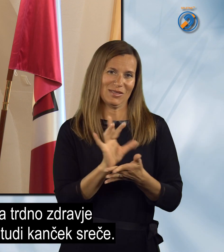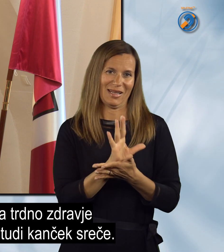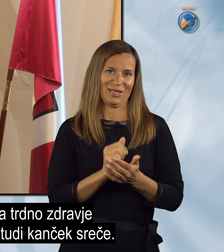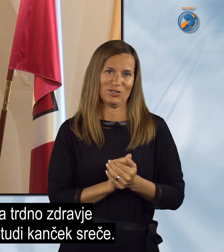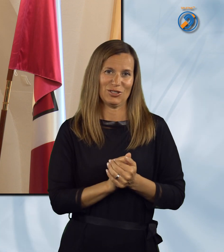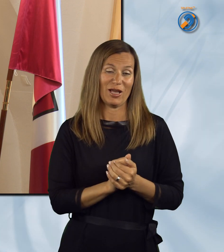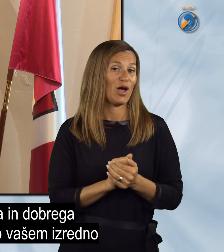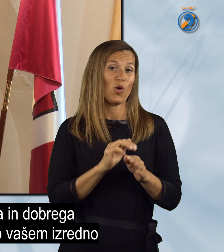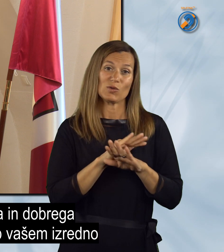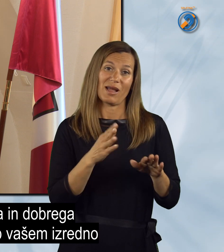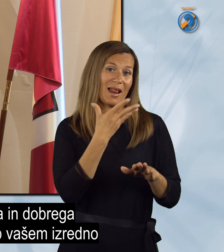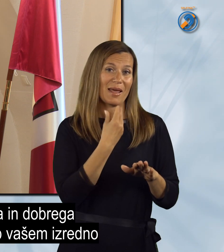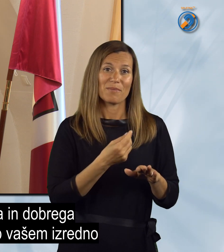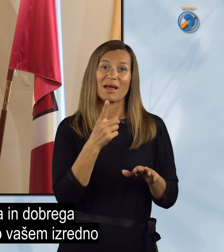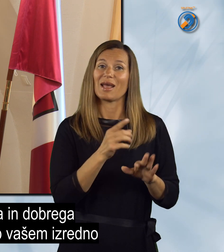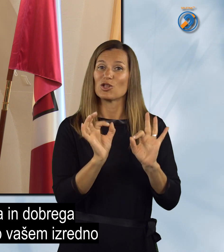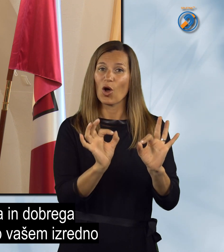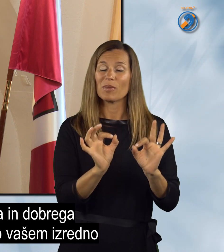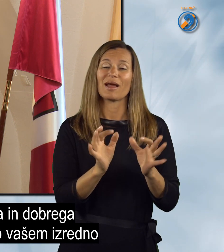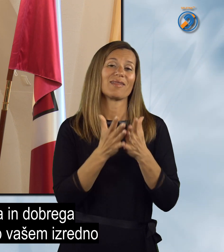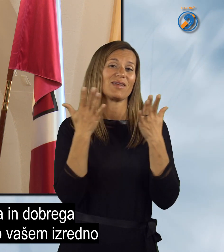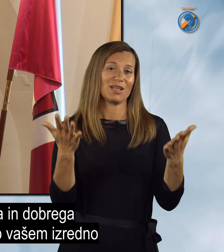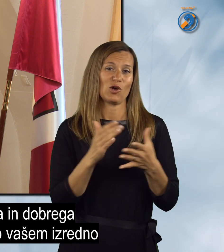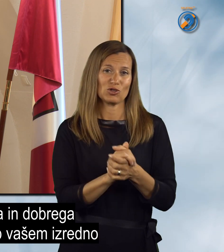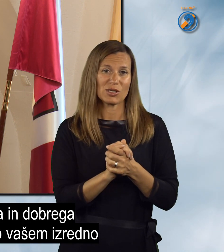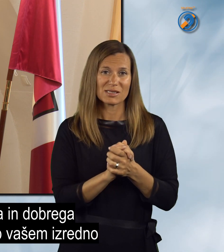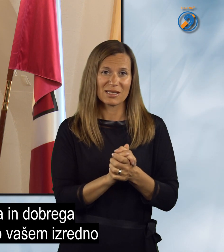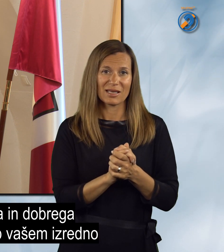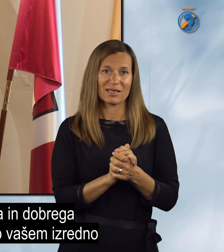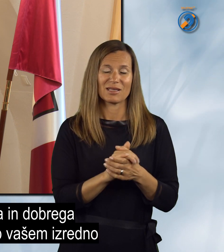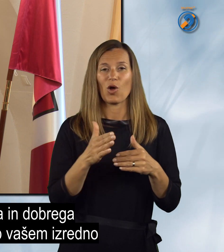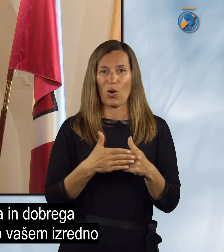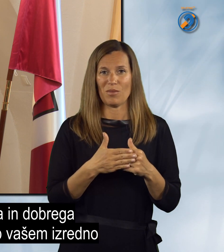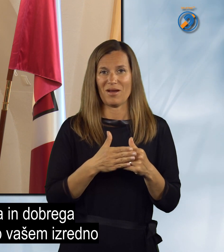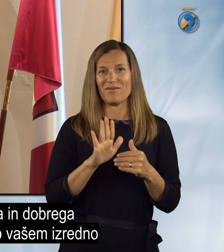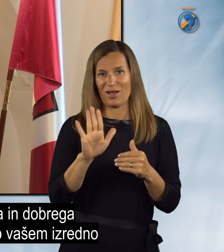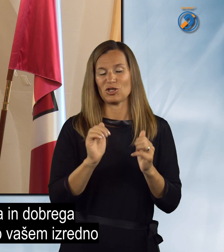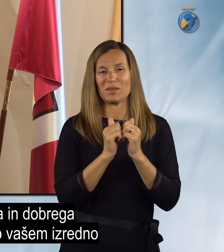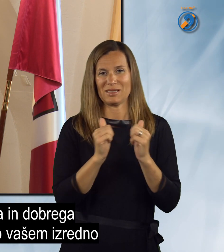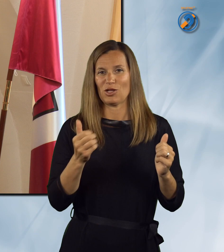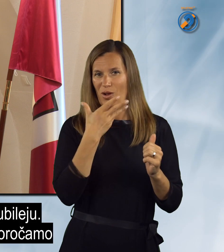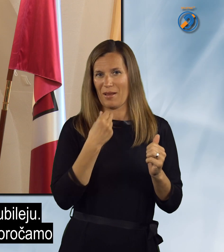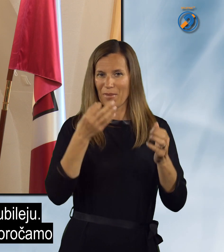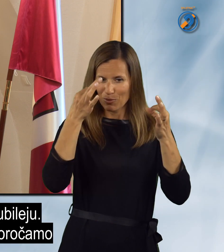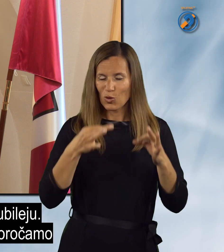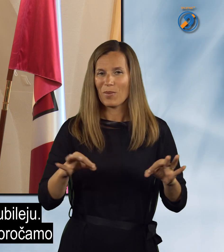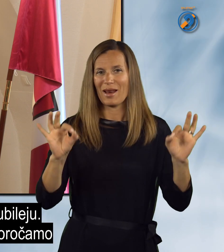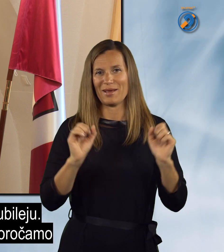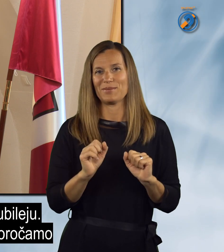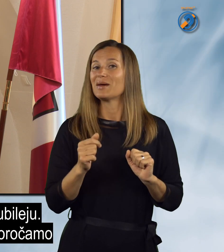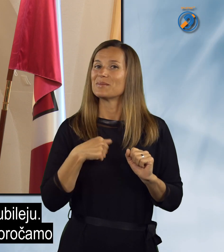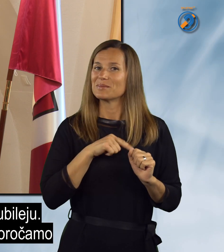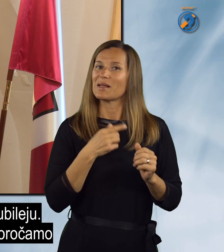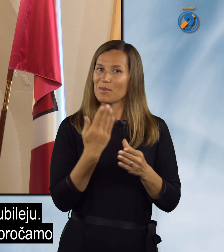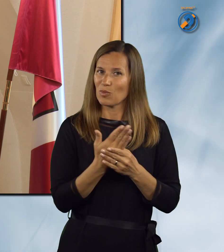kanček sreče. Vsega lepega in dobrega in obilo čestitk ob vašem izredno lepem jubileju.